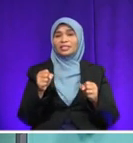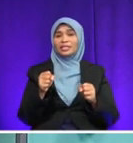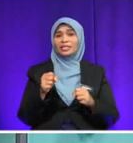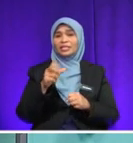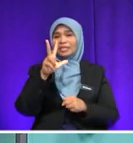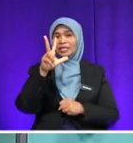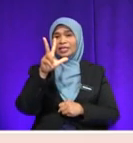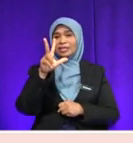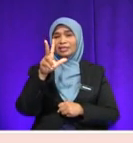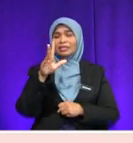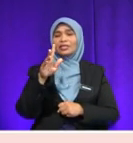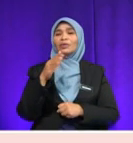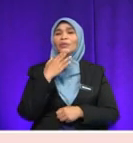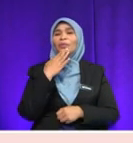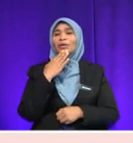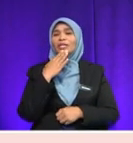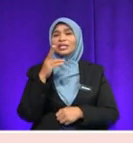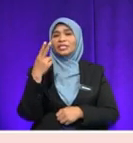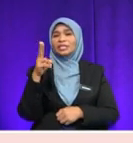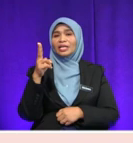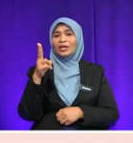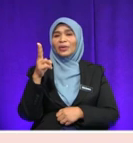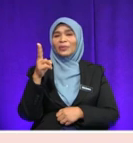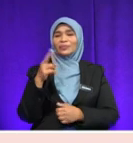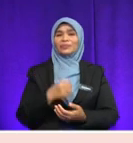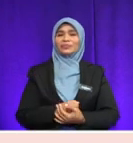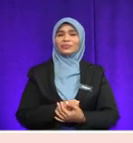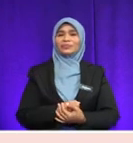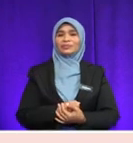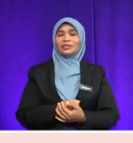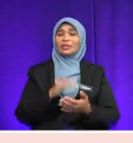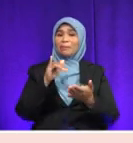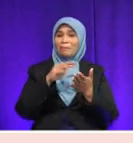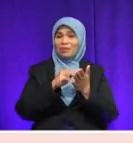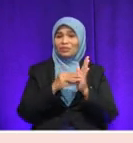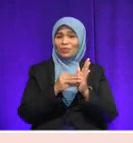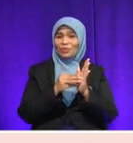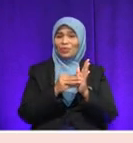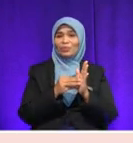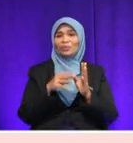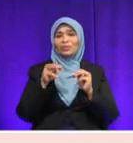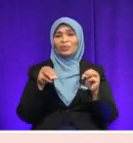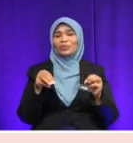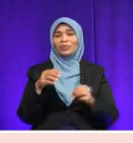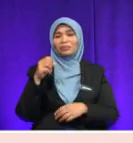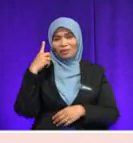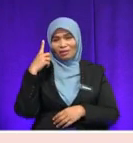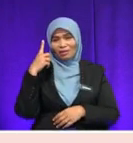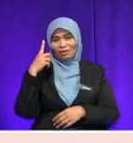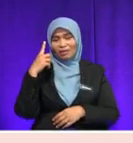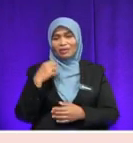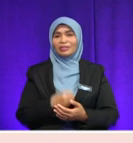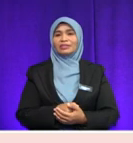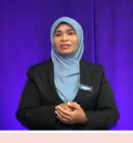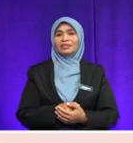Kak satu Kak berwarna hijau Coba angkat kaki hijau ini bermaksud murid-murid ini paham ya